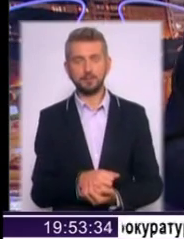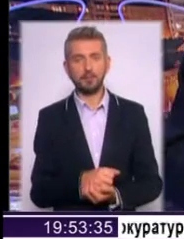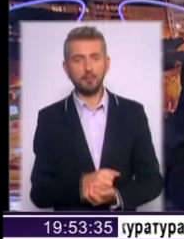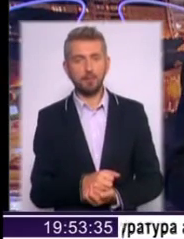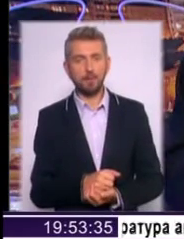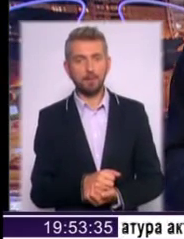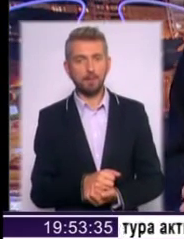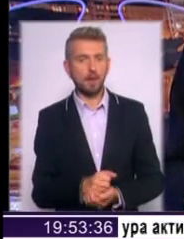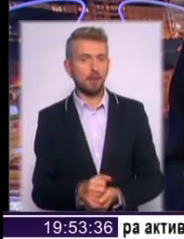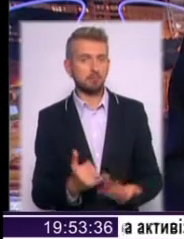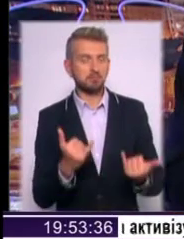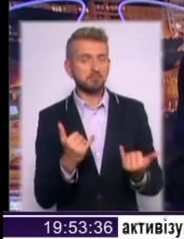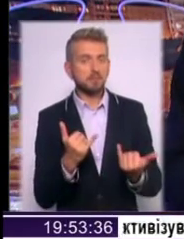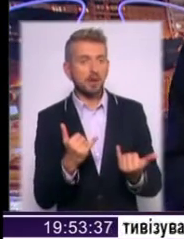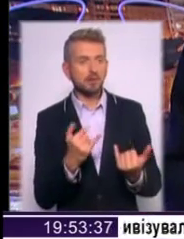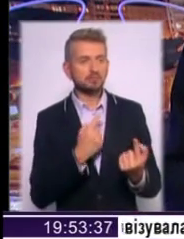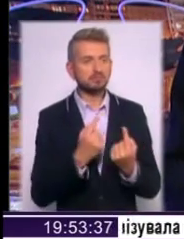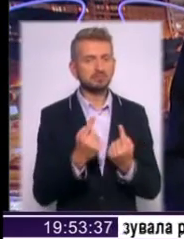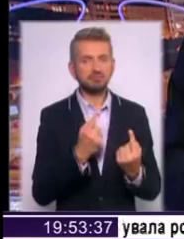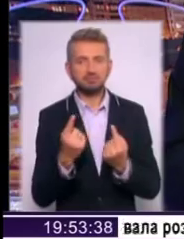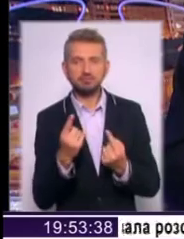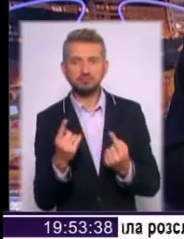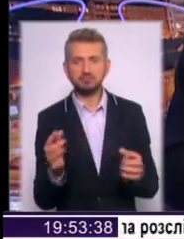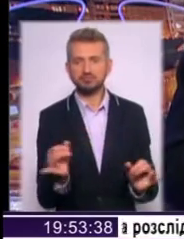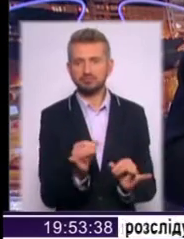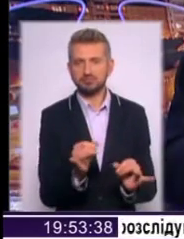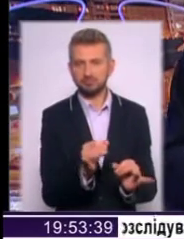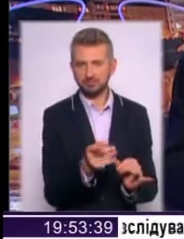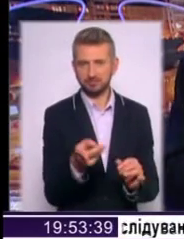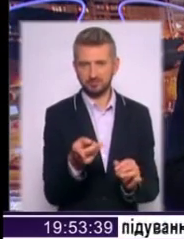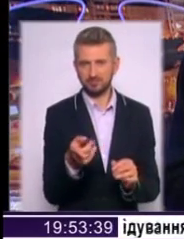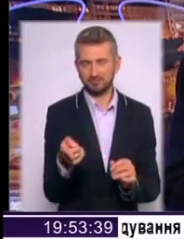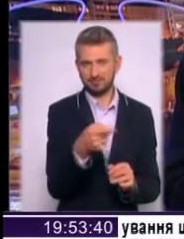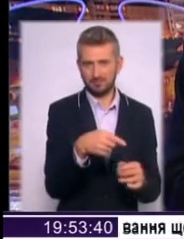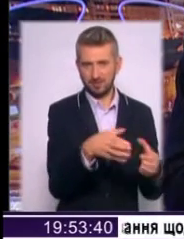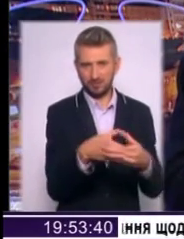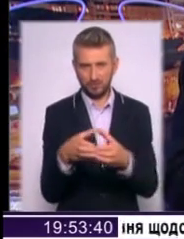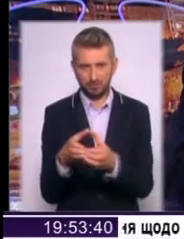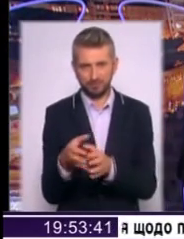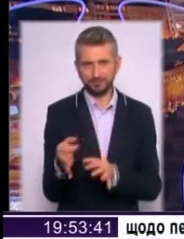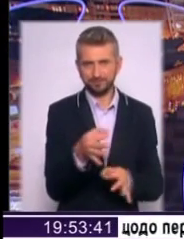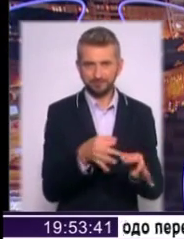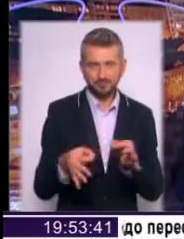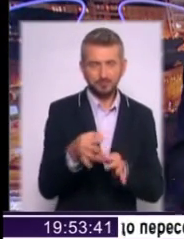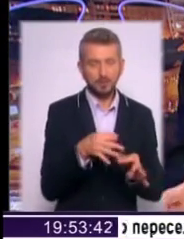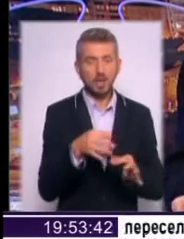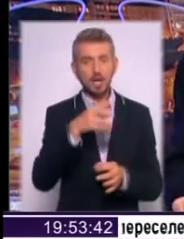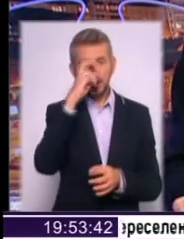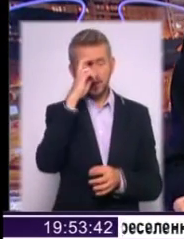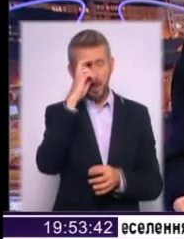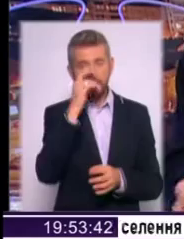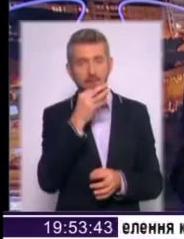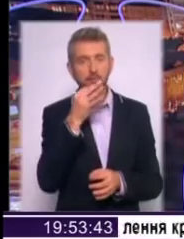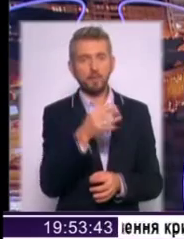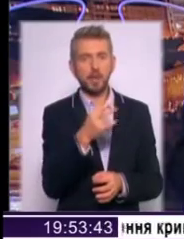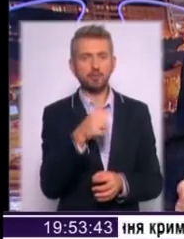звичайно, ведеться діалог якийсь між церквами, і держава, відповідаючи на настрої